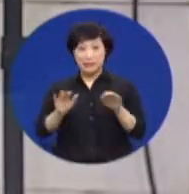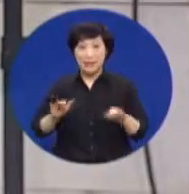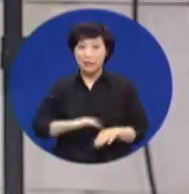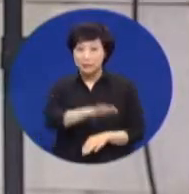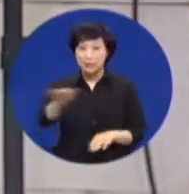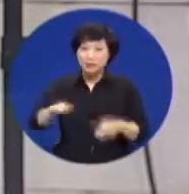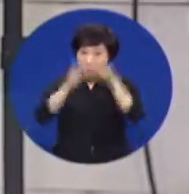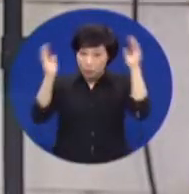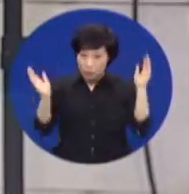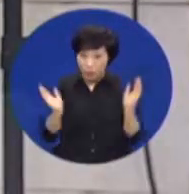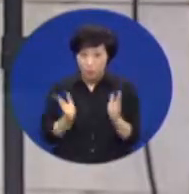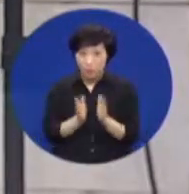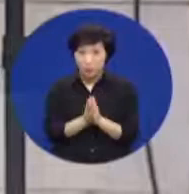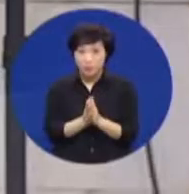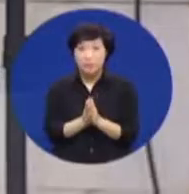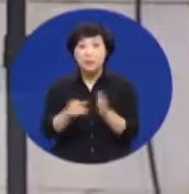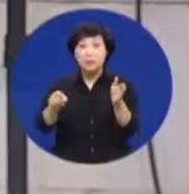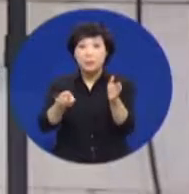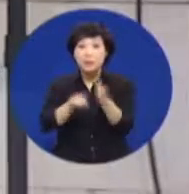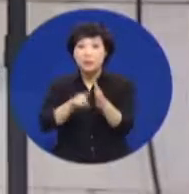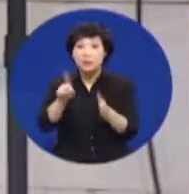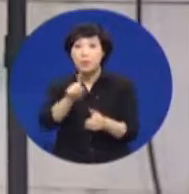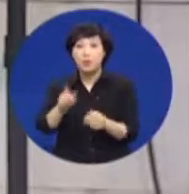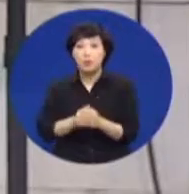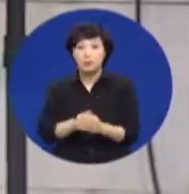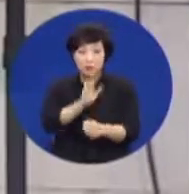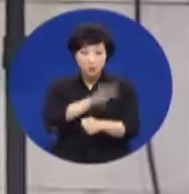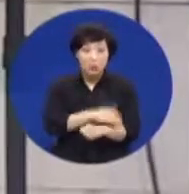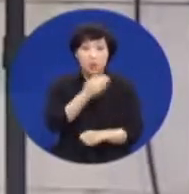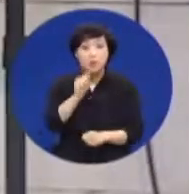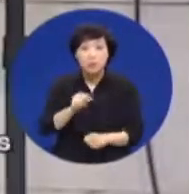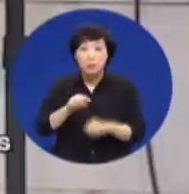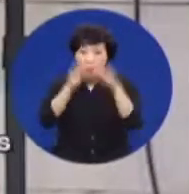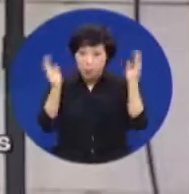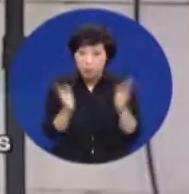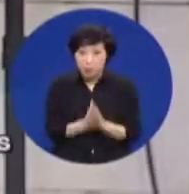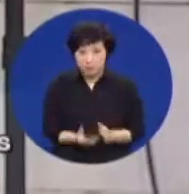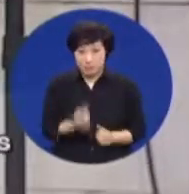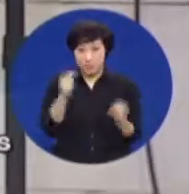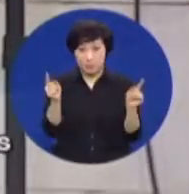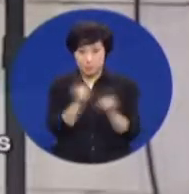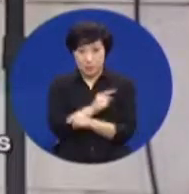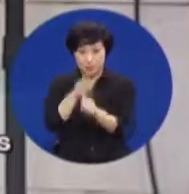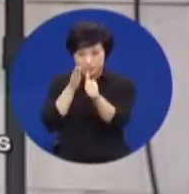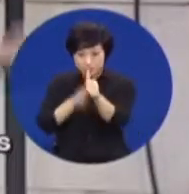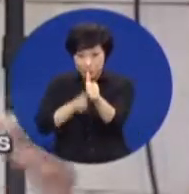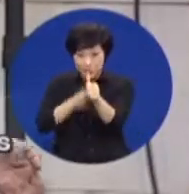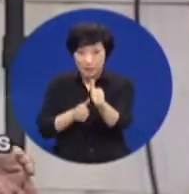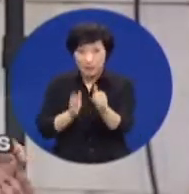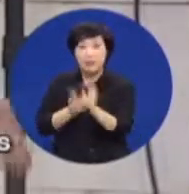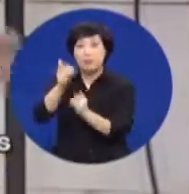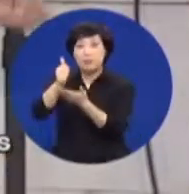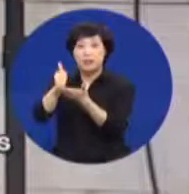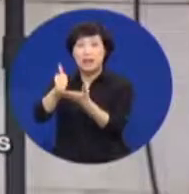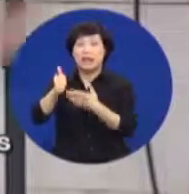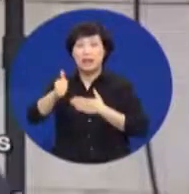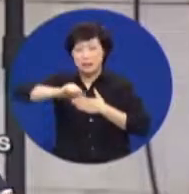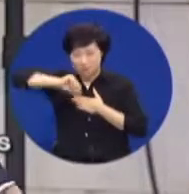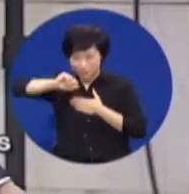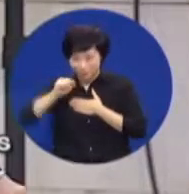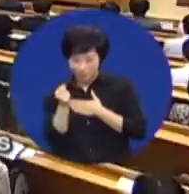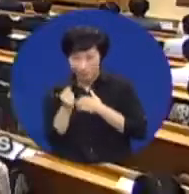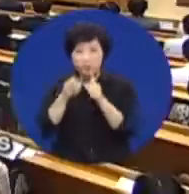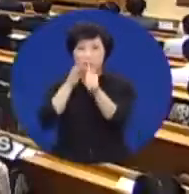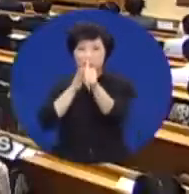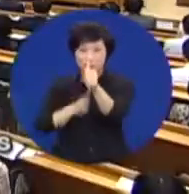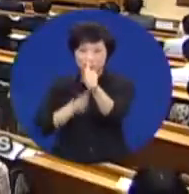우리의 모든 믿음은 잘못된 것은 즉시 수정해서 예수 앞에 굴복시켜버려야